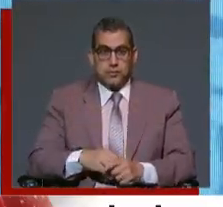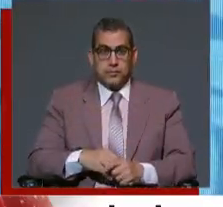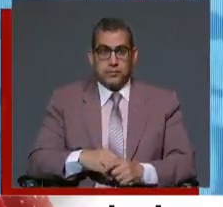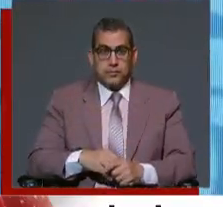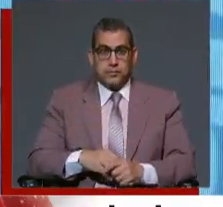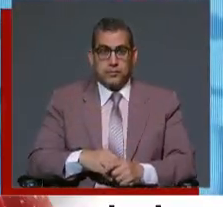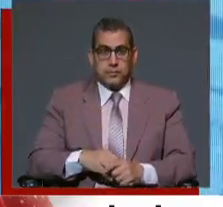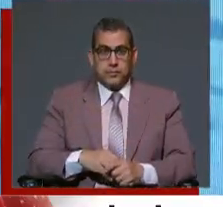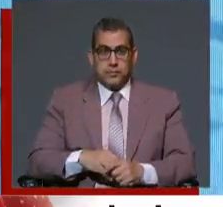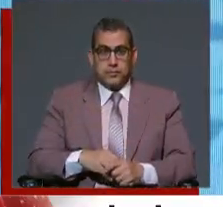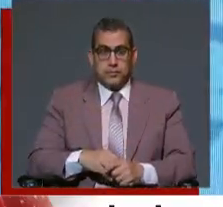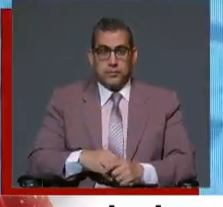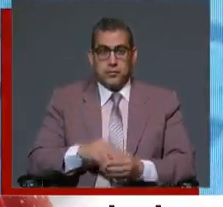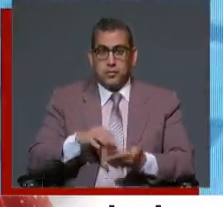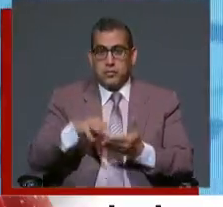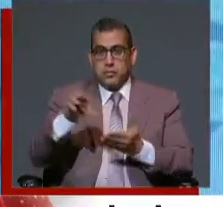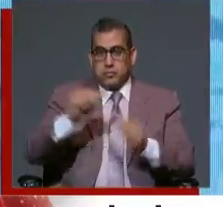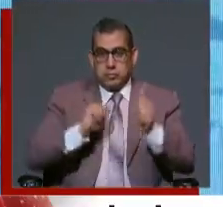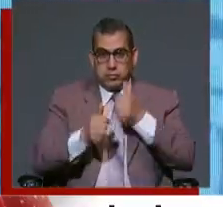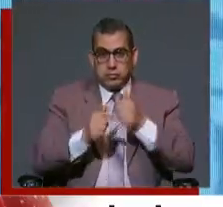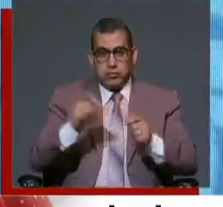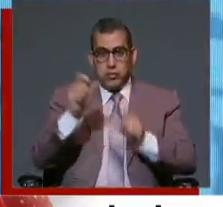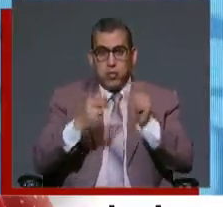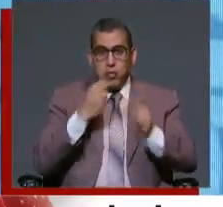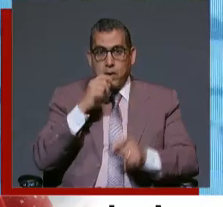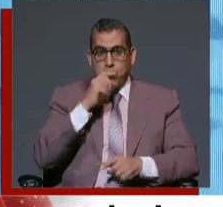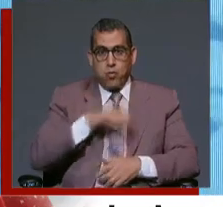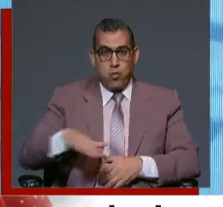ضيوف متميزون، السيدات والسادة.